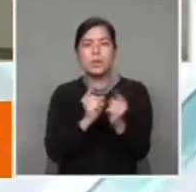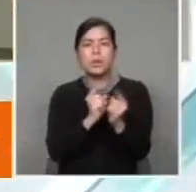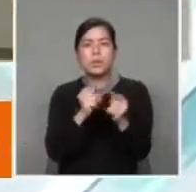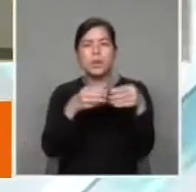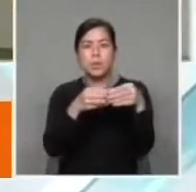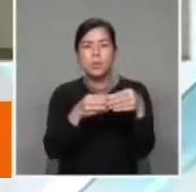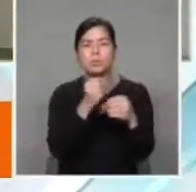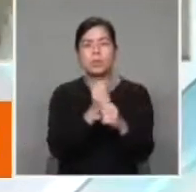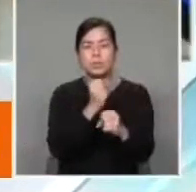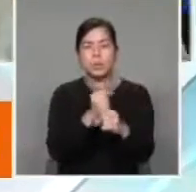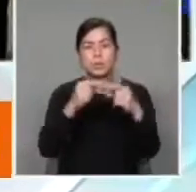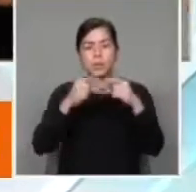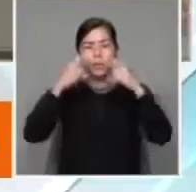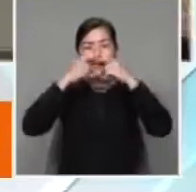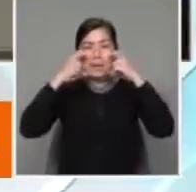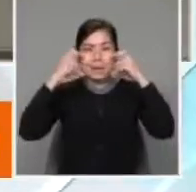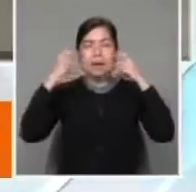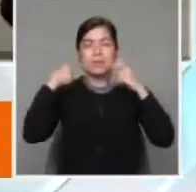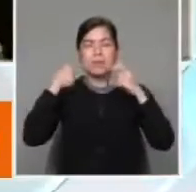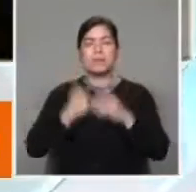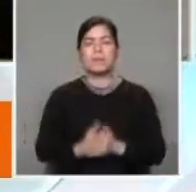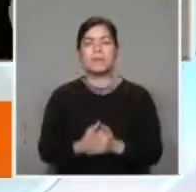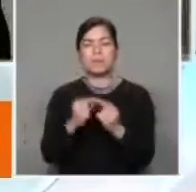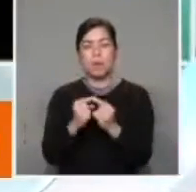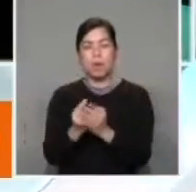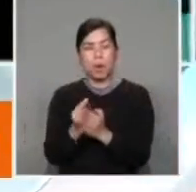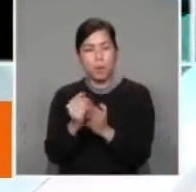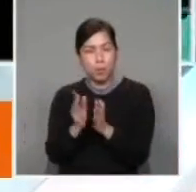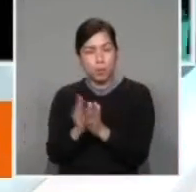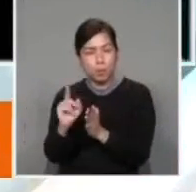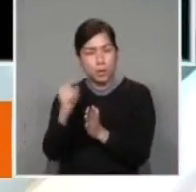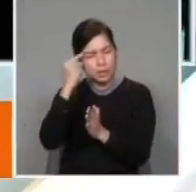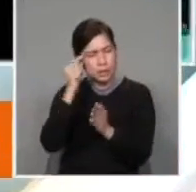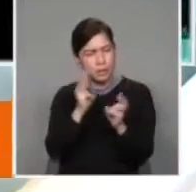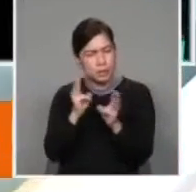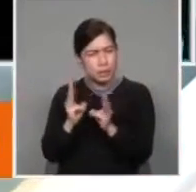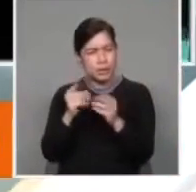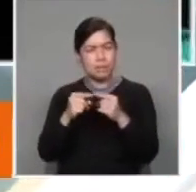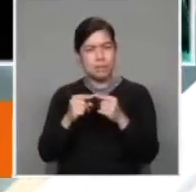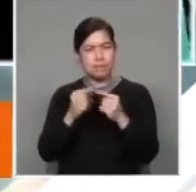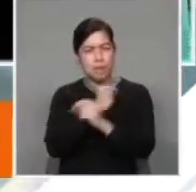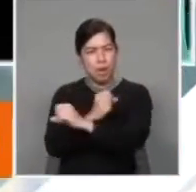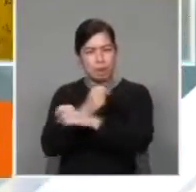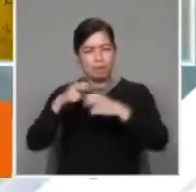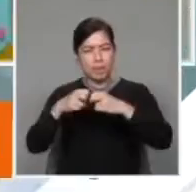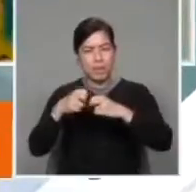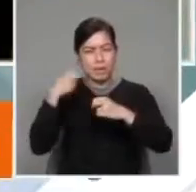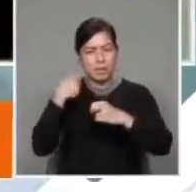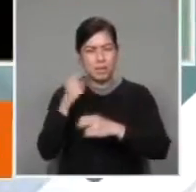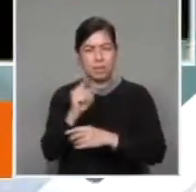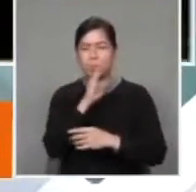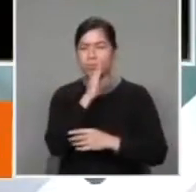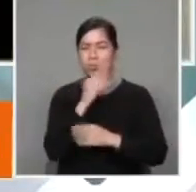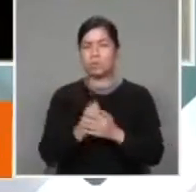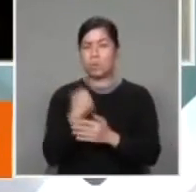หน้ากากอนามัยเพิ่มเติมอีกครั้งหนึ่งด้วยพร้อมทั้งจะเดินหน้าหามาตรการคุมเข้มโดยมีการออกประกาศกำหนดให้ผู้